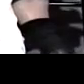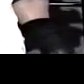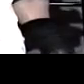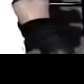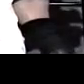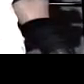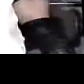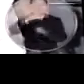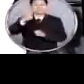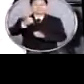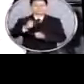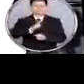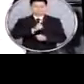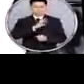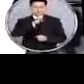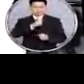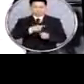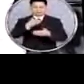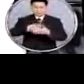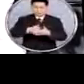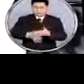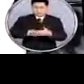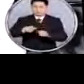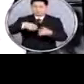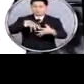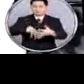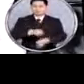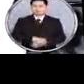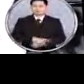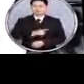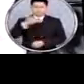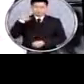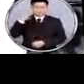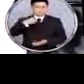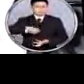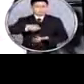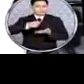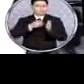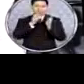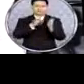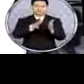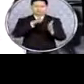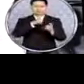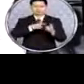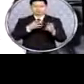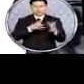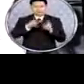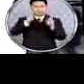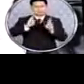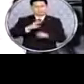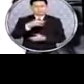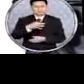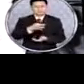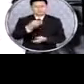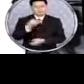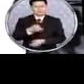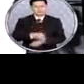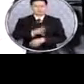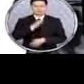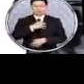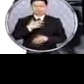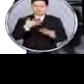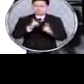英九先生，在您稳健检核的计划规划当中呢，您曾经提及过要维持合理的一个电价，但是有人认为